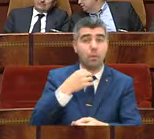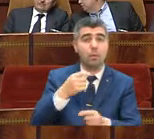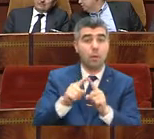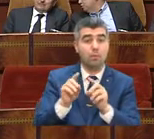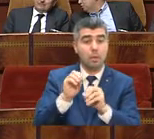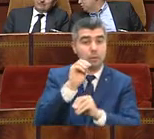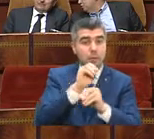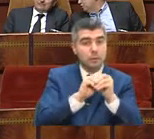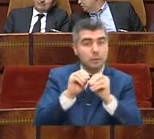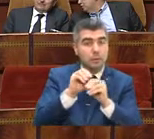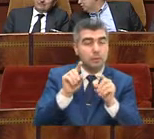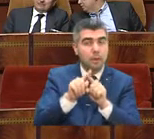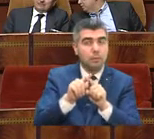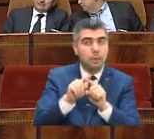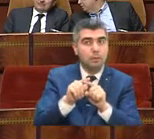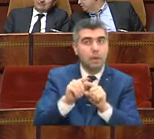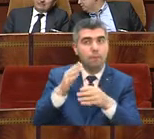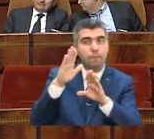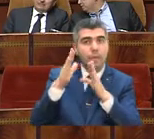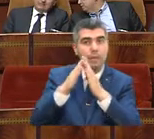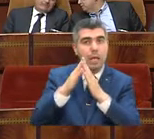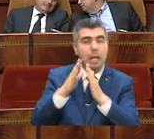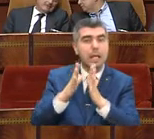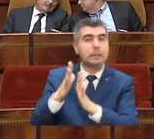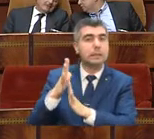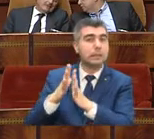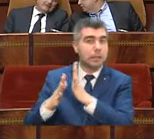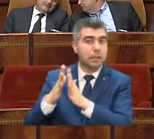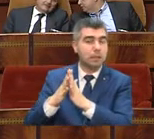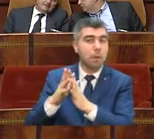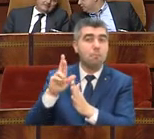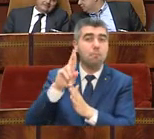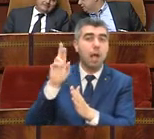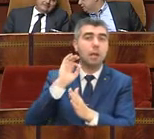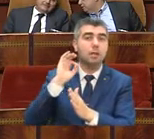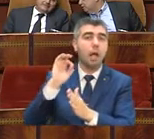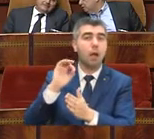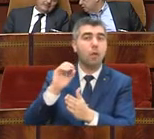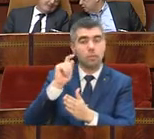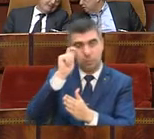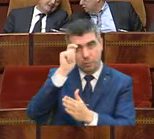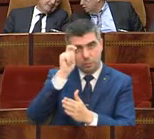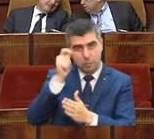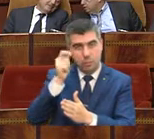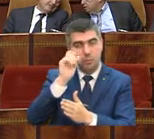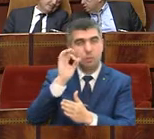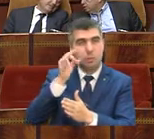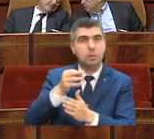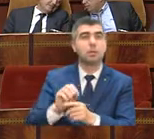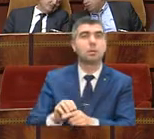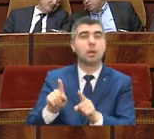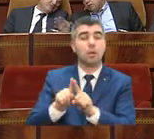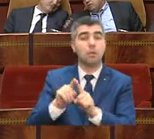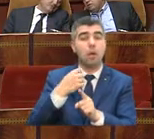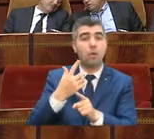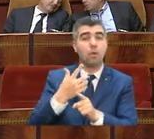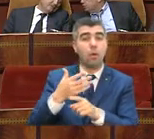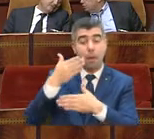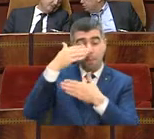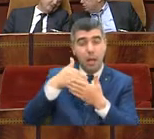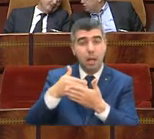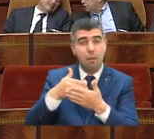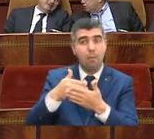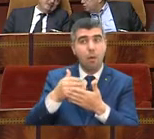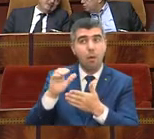سيدنا نصر الله، فمن هذا المنبر تنقول سيدة والسادة والمواطن 4 مليون داخل المغرب وخارج المغرب، لا